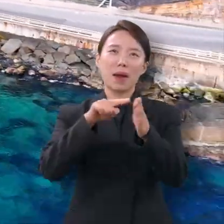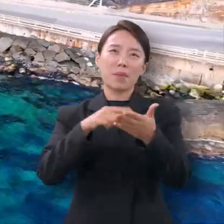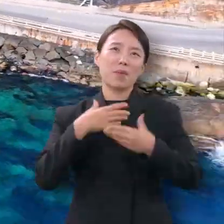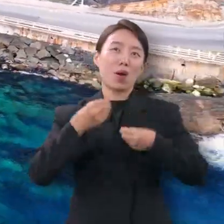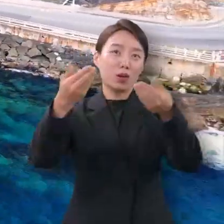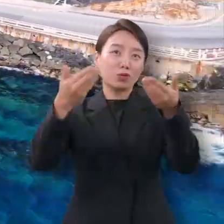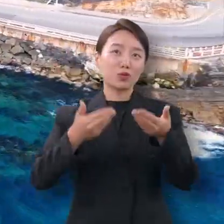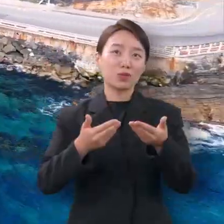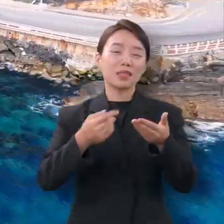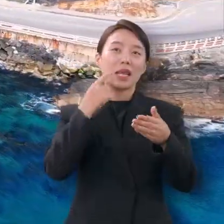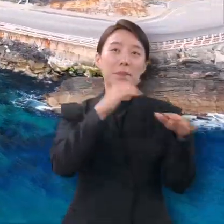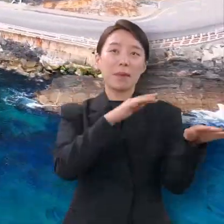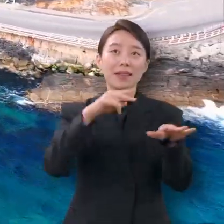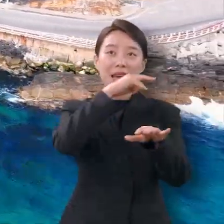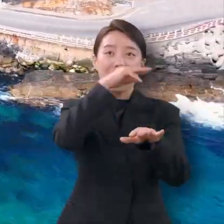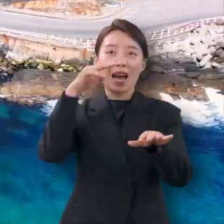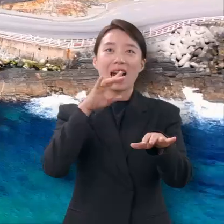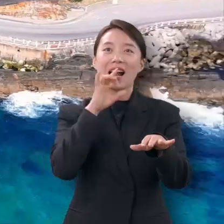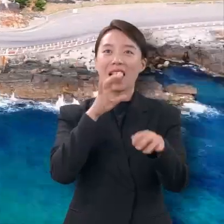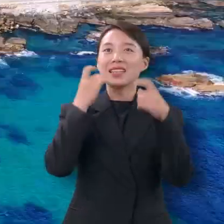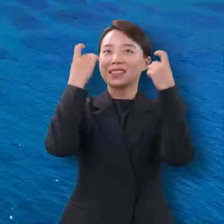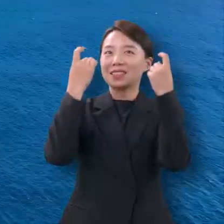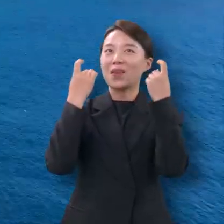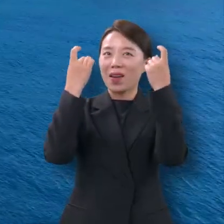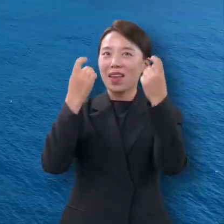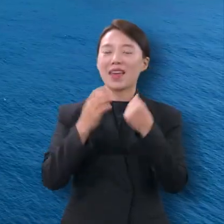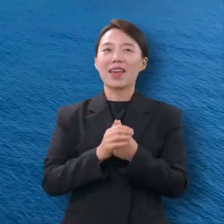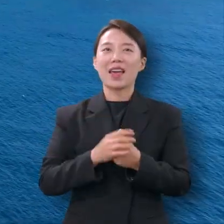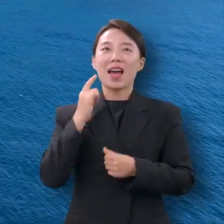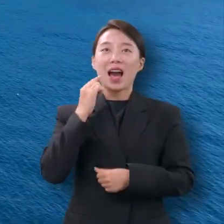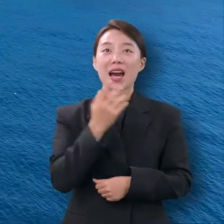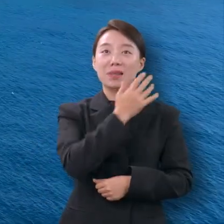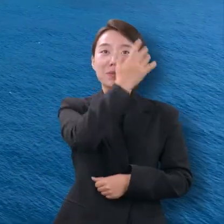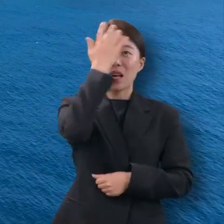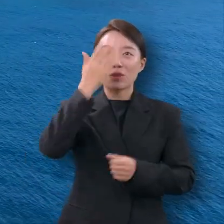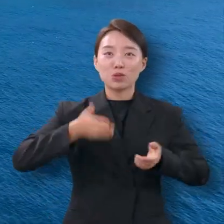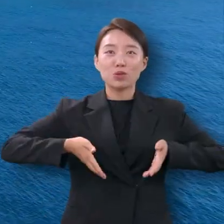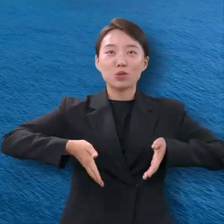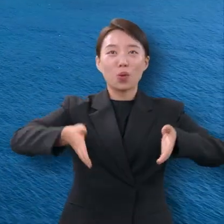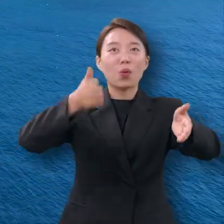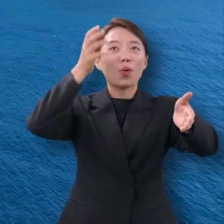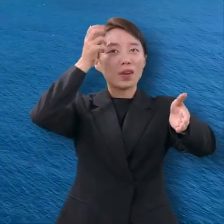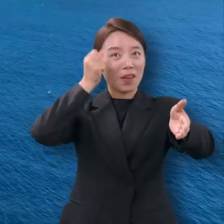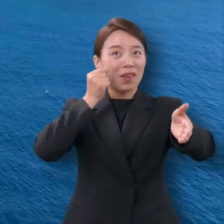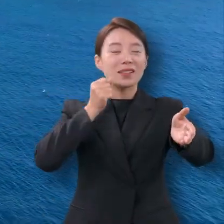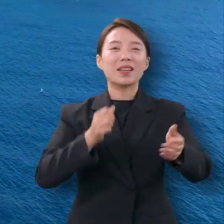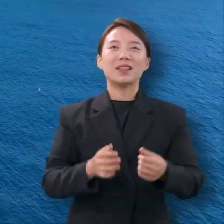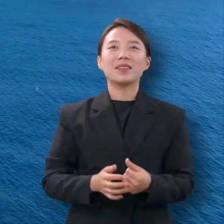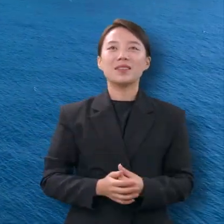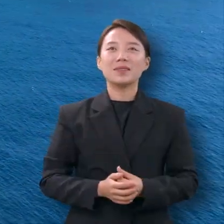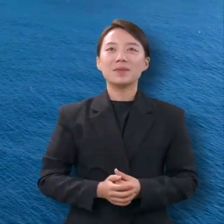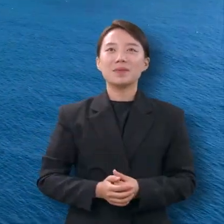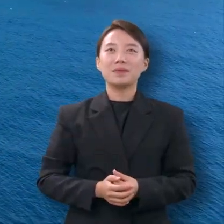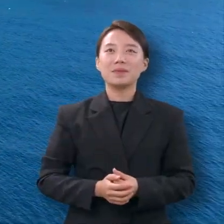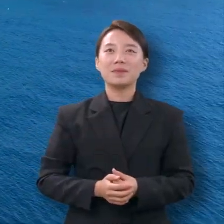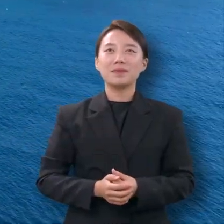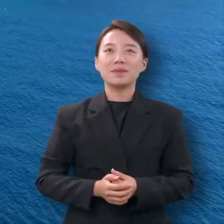힐링 가득한 바다향 강릉 여행. 아름다운 도로를 기억하다.